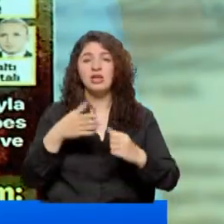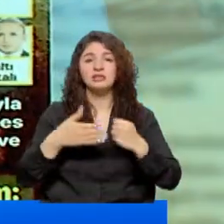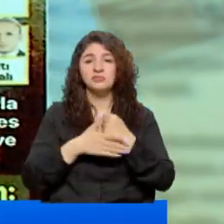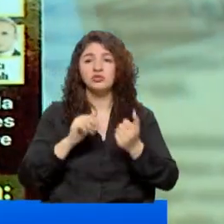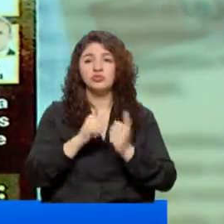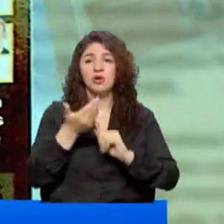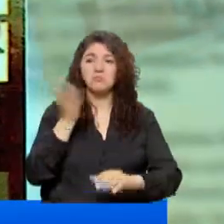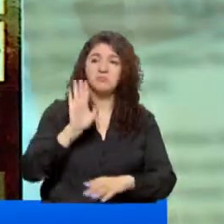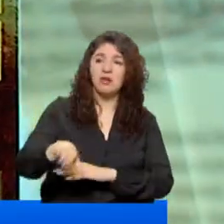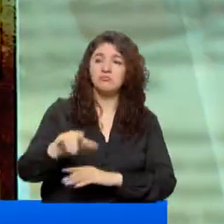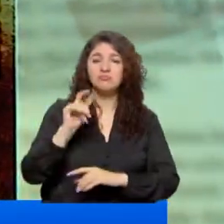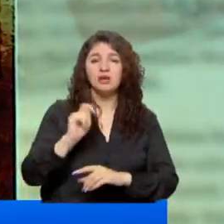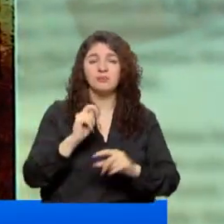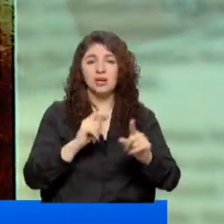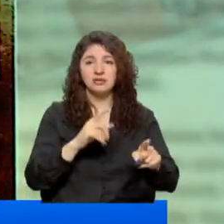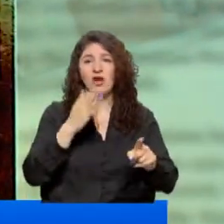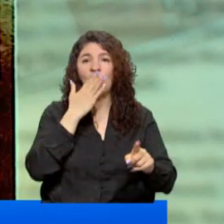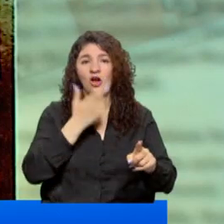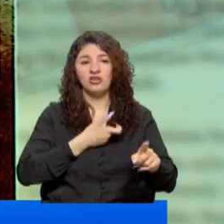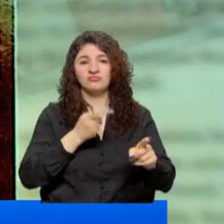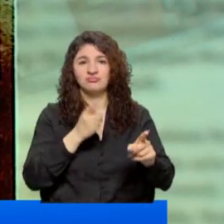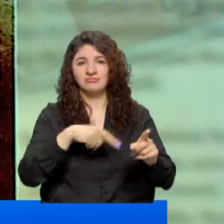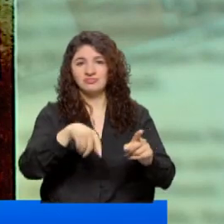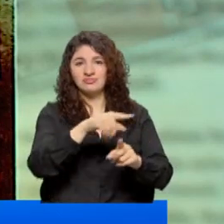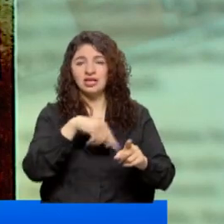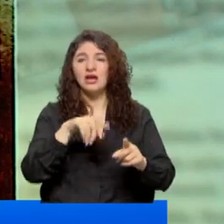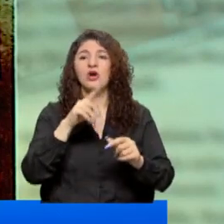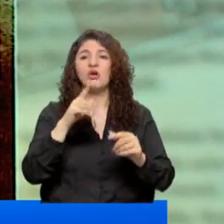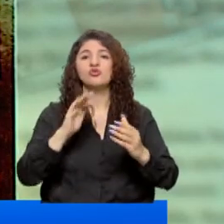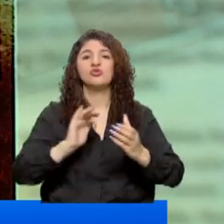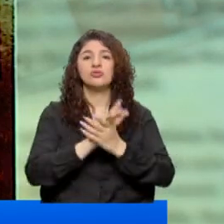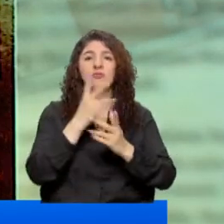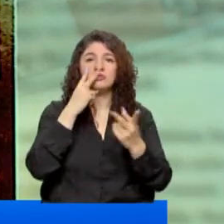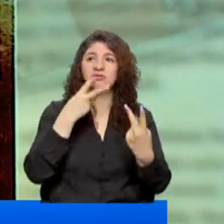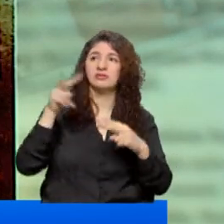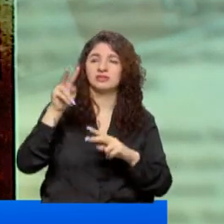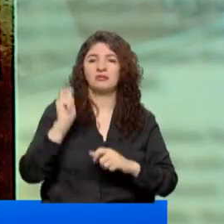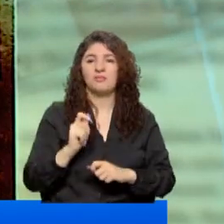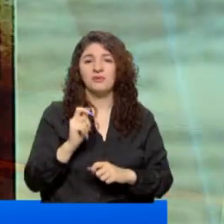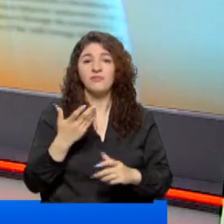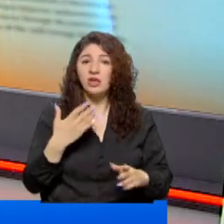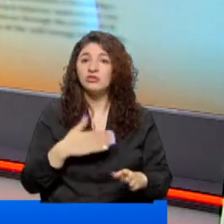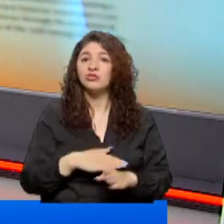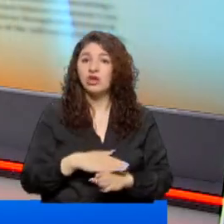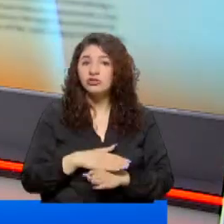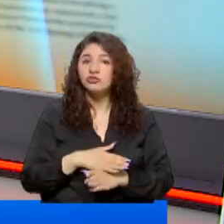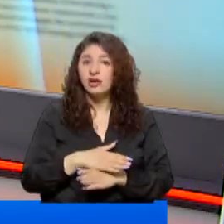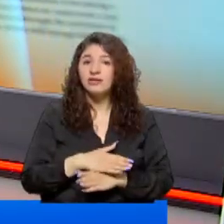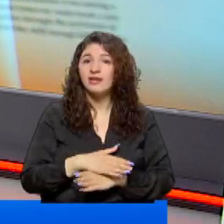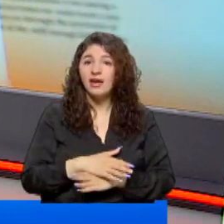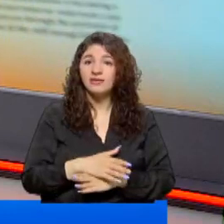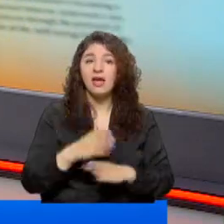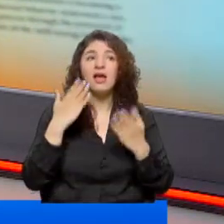Trabzonspor Dağdeviren Hikmet Karaman öğrenci gözünü kupa zaferine çevirdi diyor ve gerçekten de